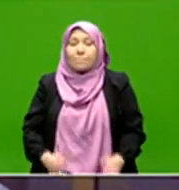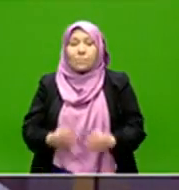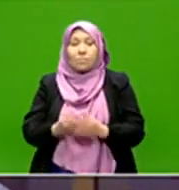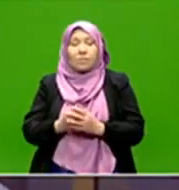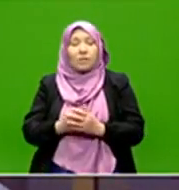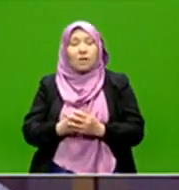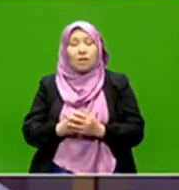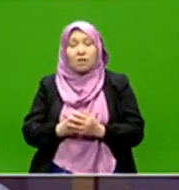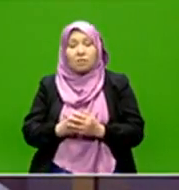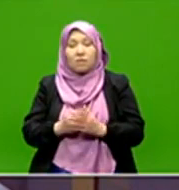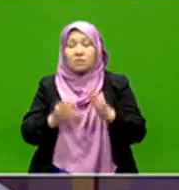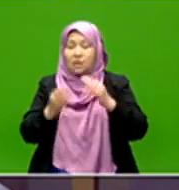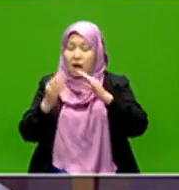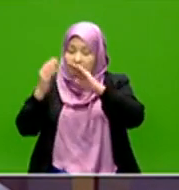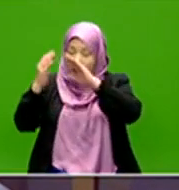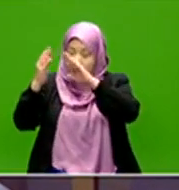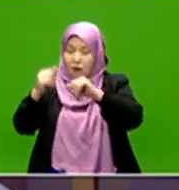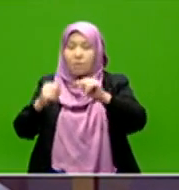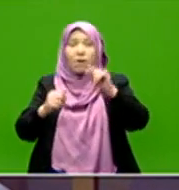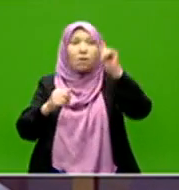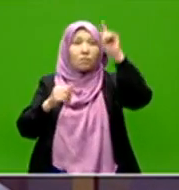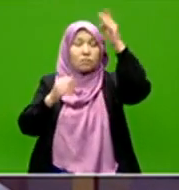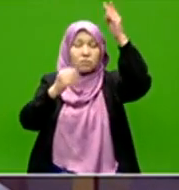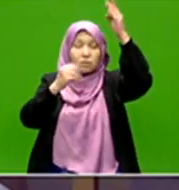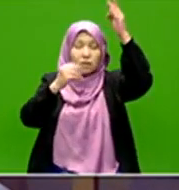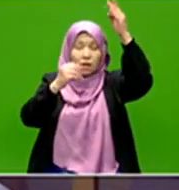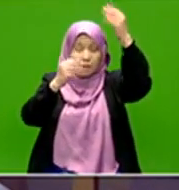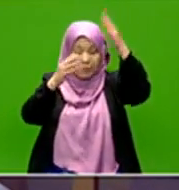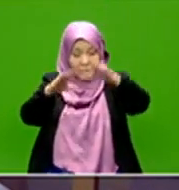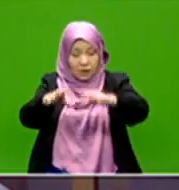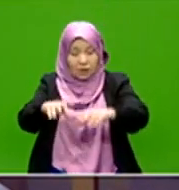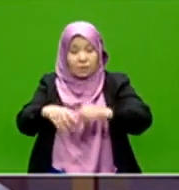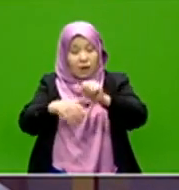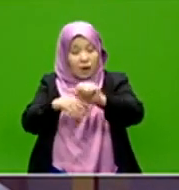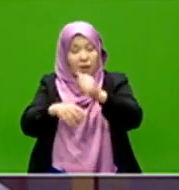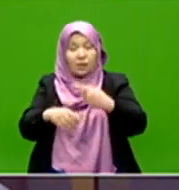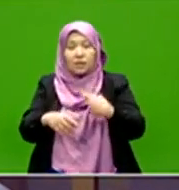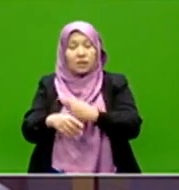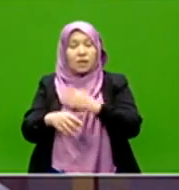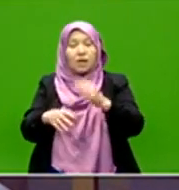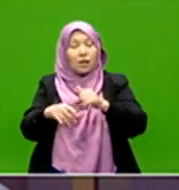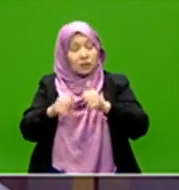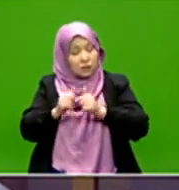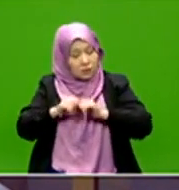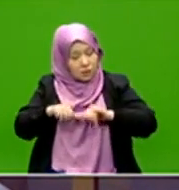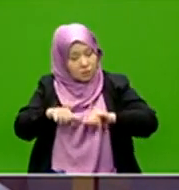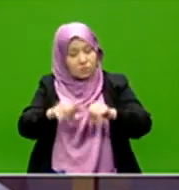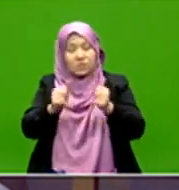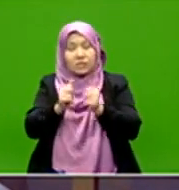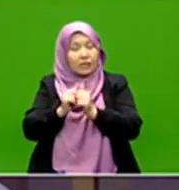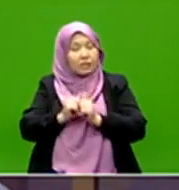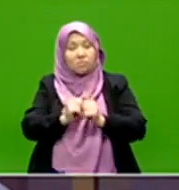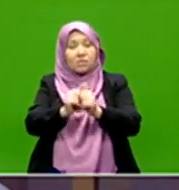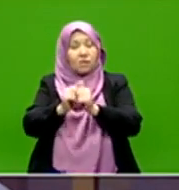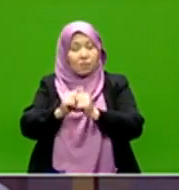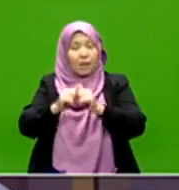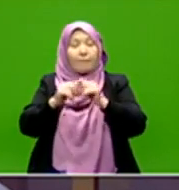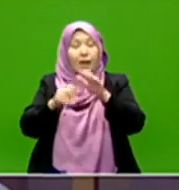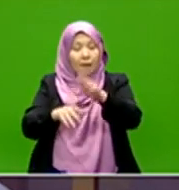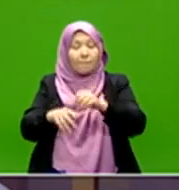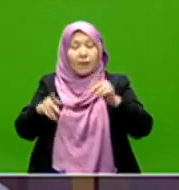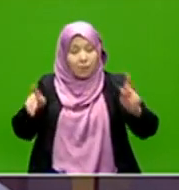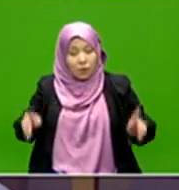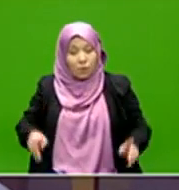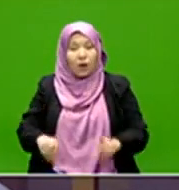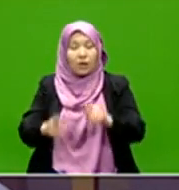taqabbal ya karim. Moga-moga Allah menerima doa kita Ustaz, amal kita, dan terus kita sama-sama menggunakan peluang yang ada ini untuk kita